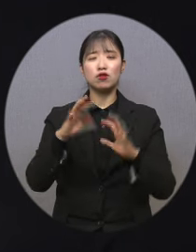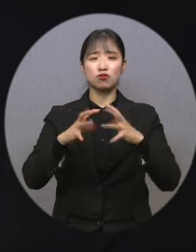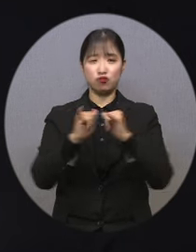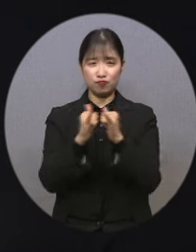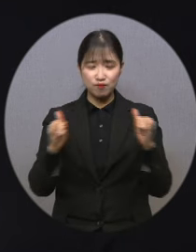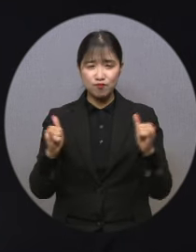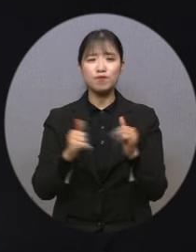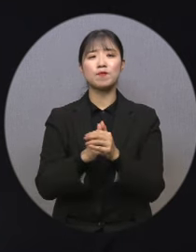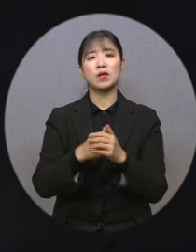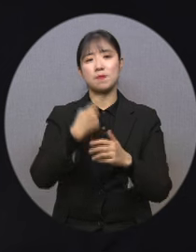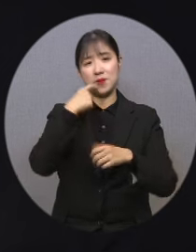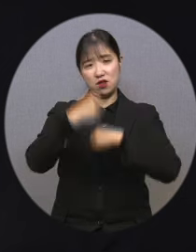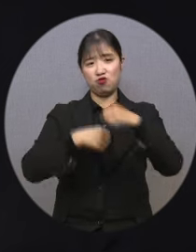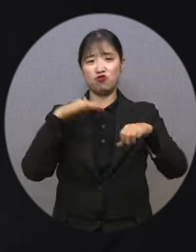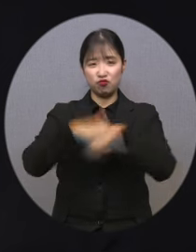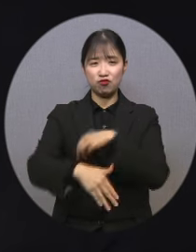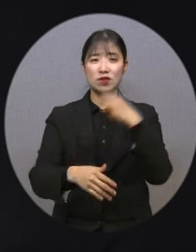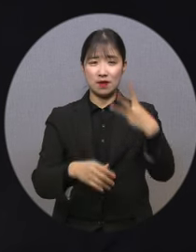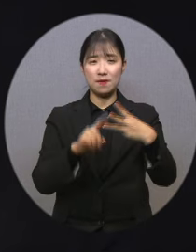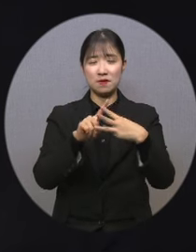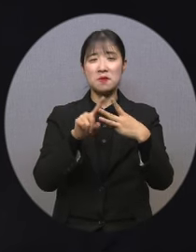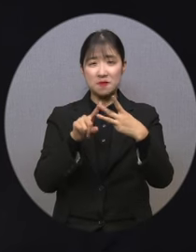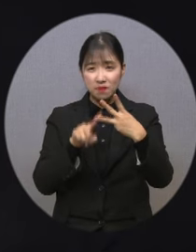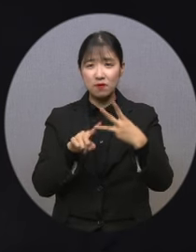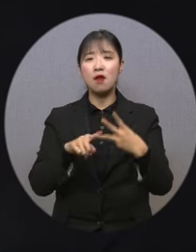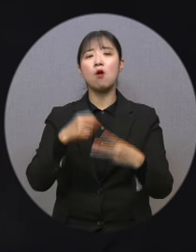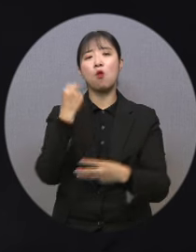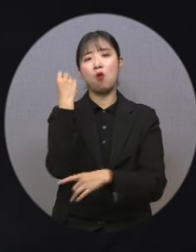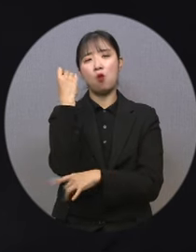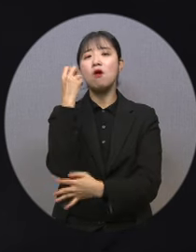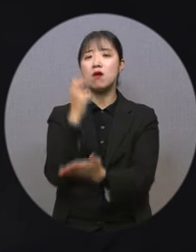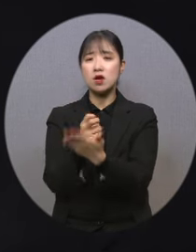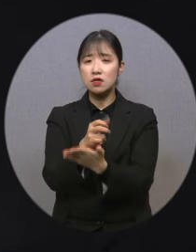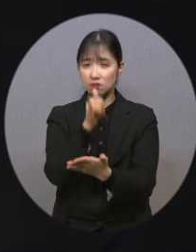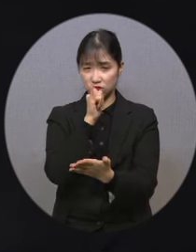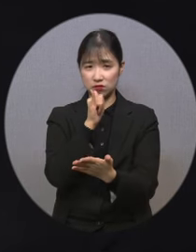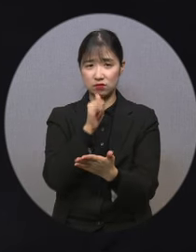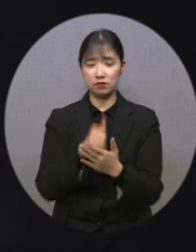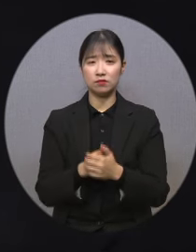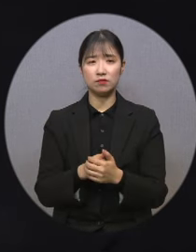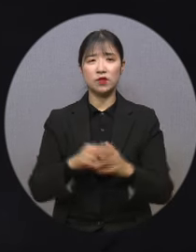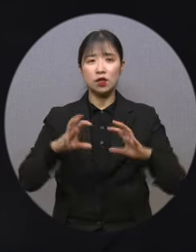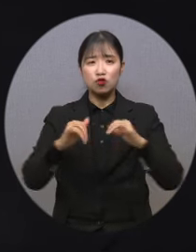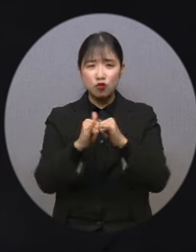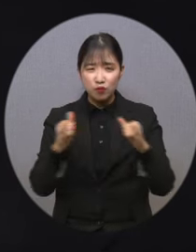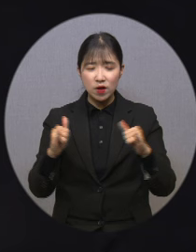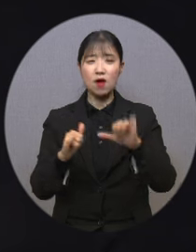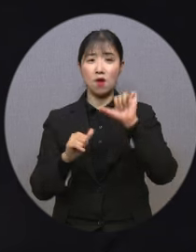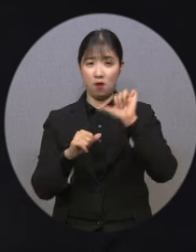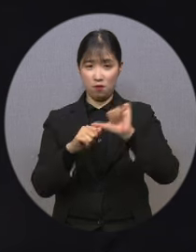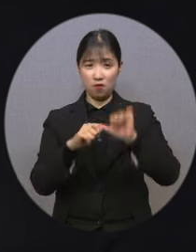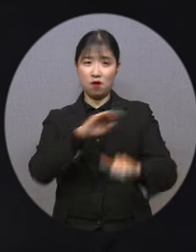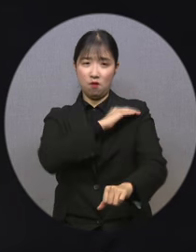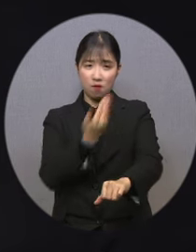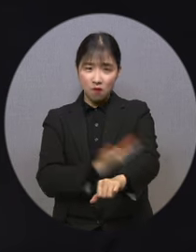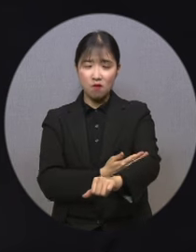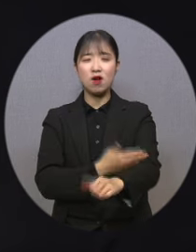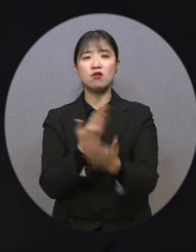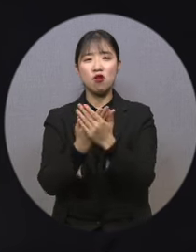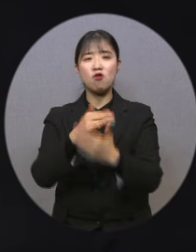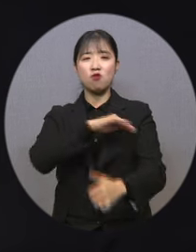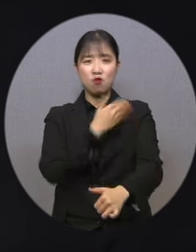행복 축의 원칙 인간적으로 면직 절대 공평의 원칙 이 있습니다 국민의 5대 거리 청구권 평등권